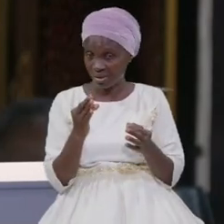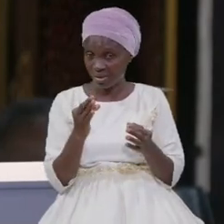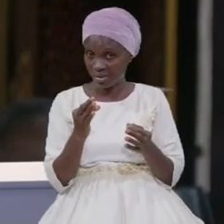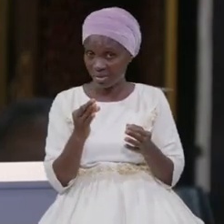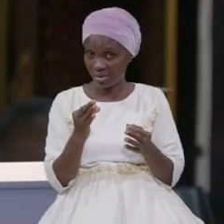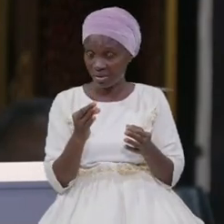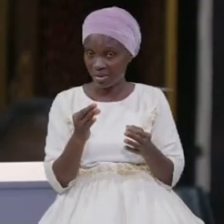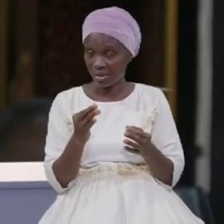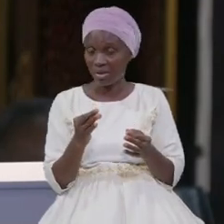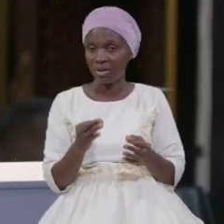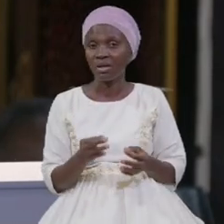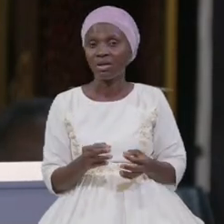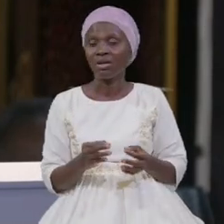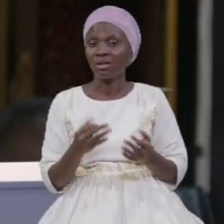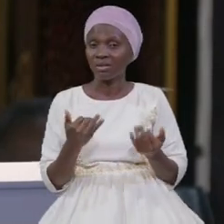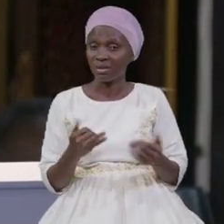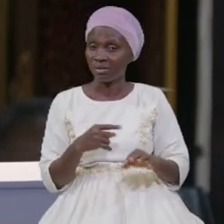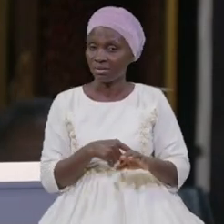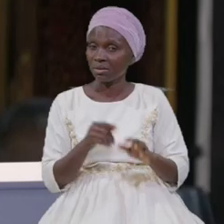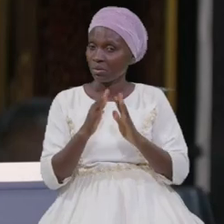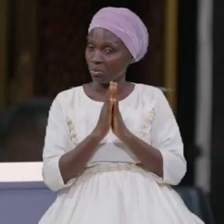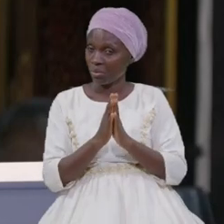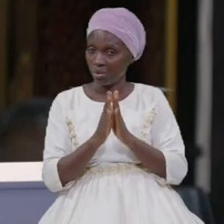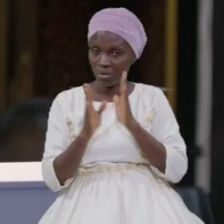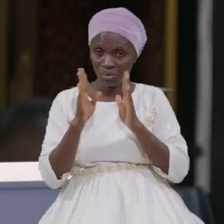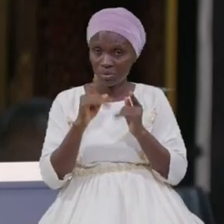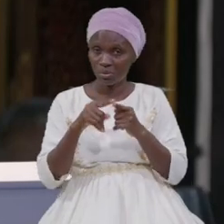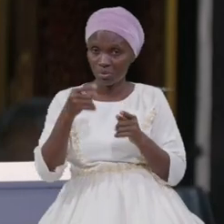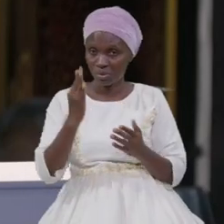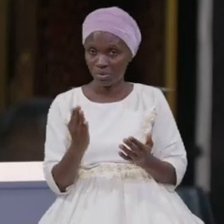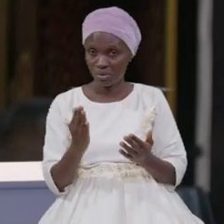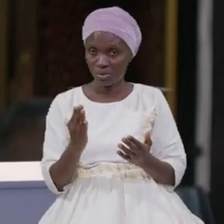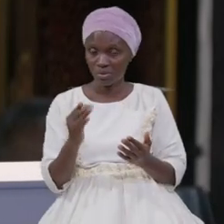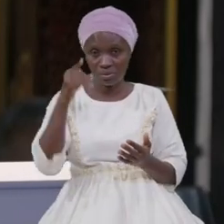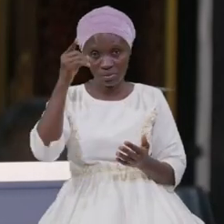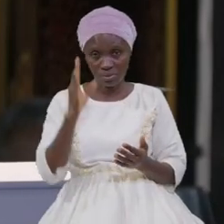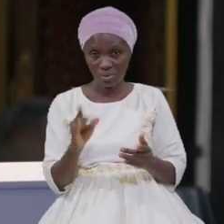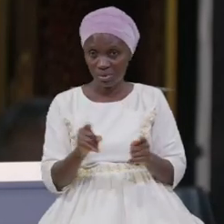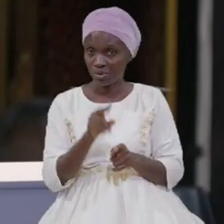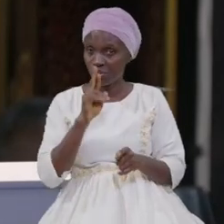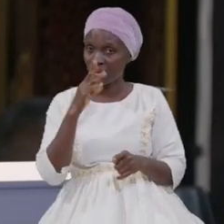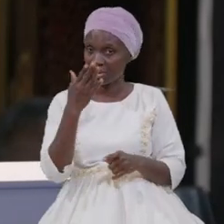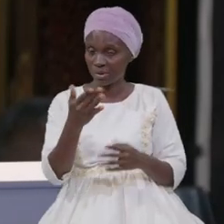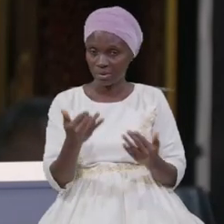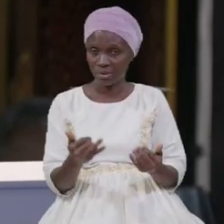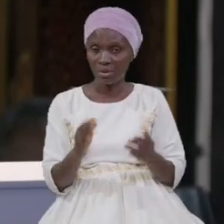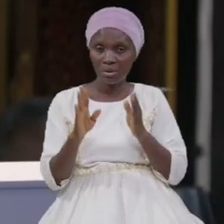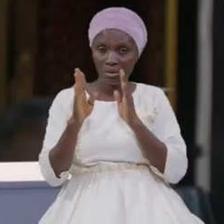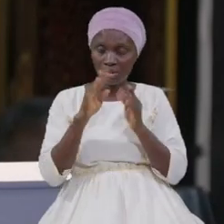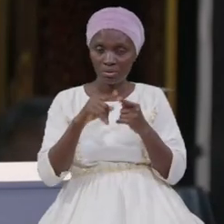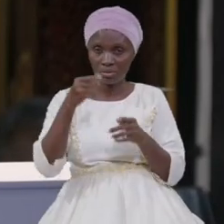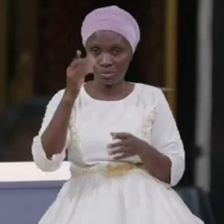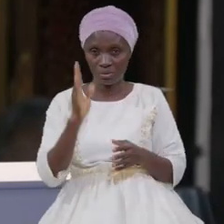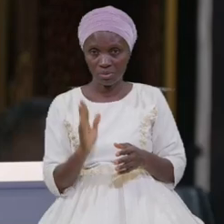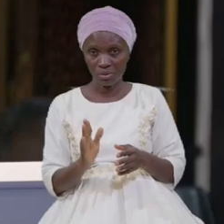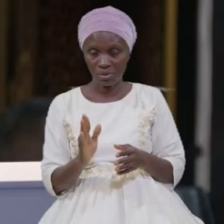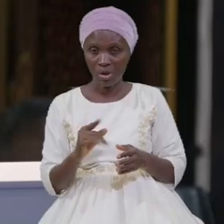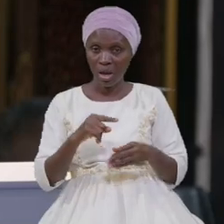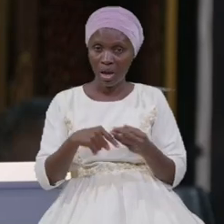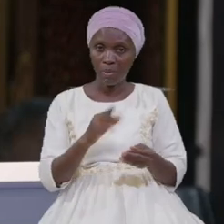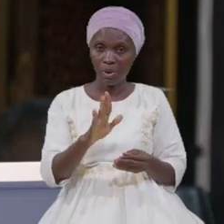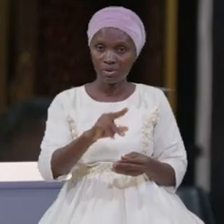Maintenant, vous qui êtes assis, vous pouvez commencer à prier. Vous avez déjà donné votre vie au Seigneur. Commencez à parler à Dieu de